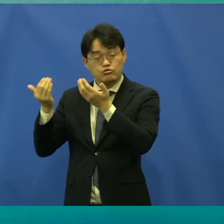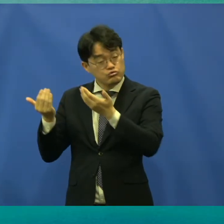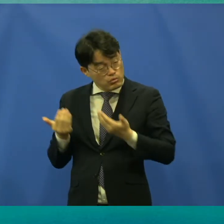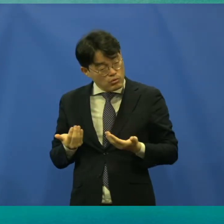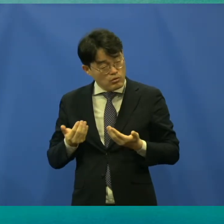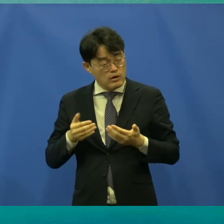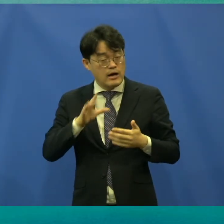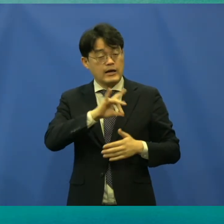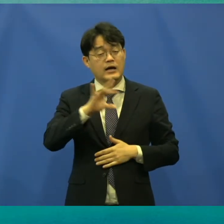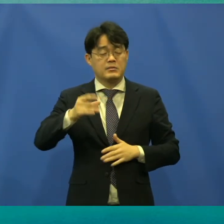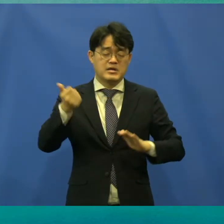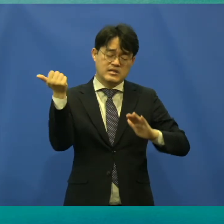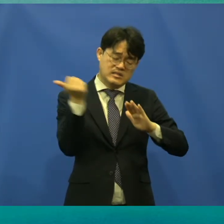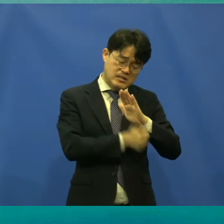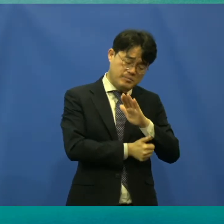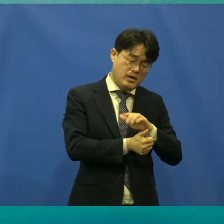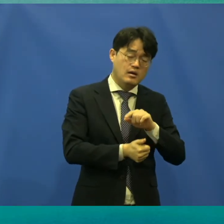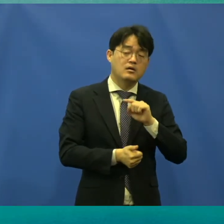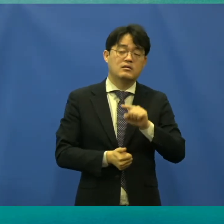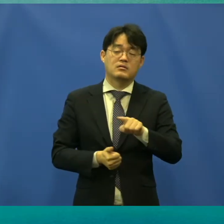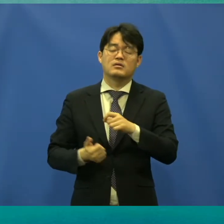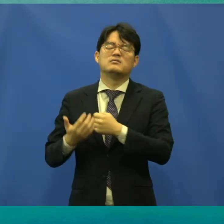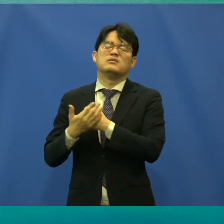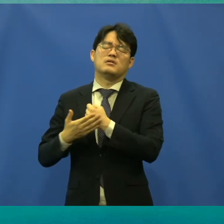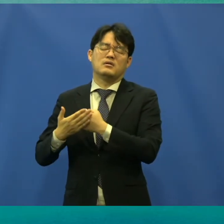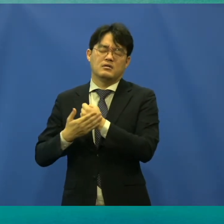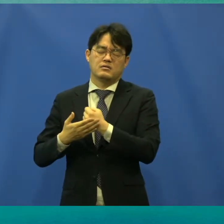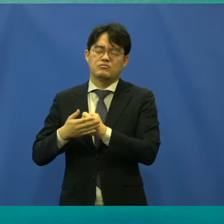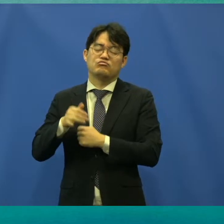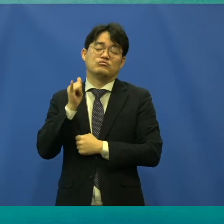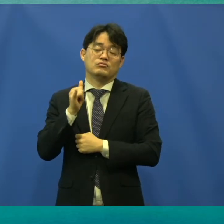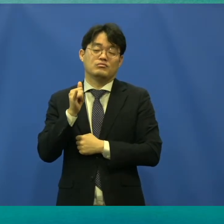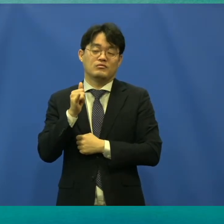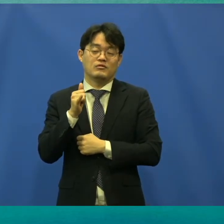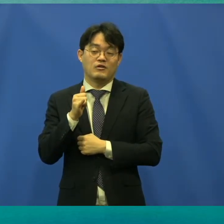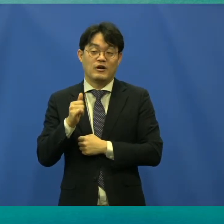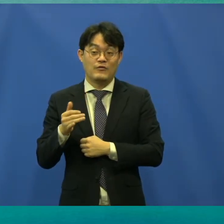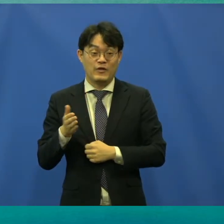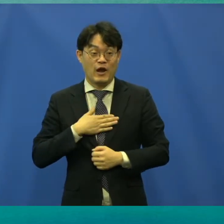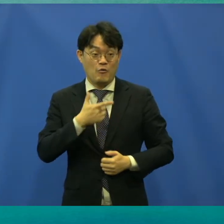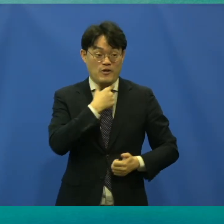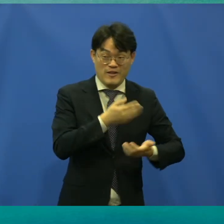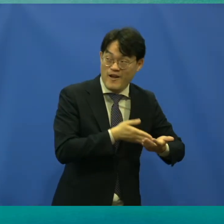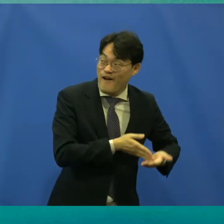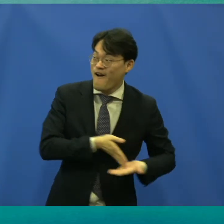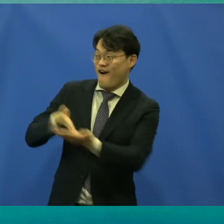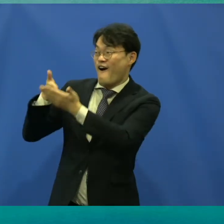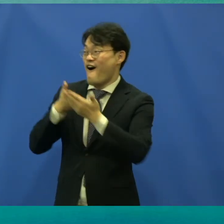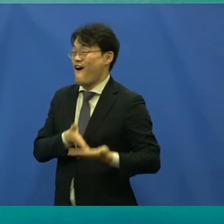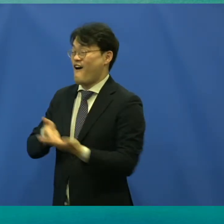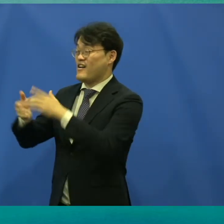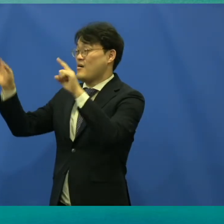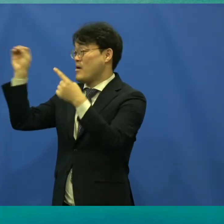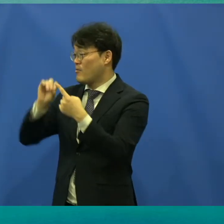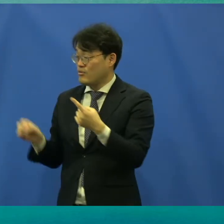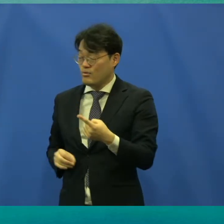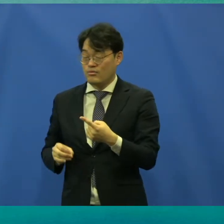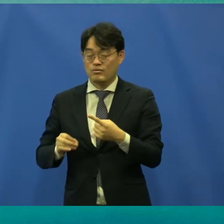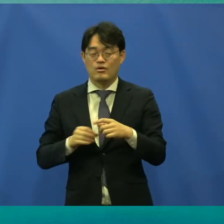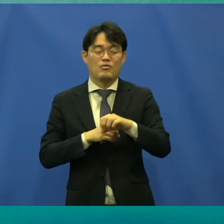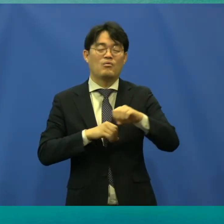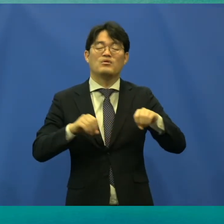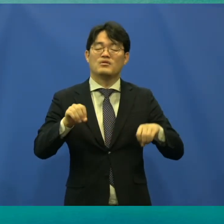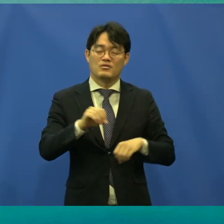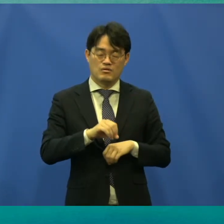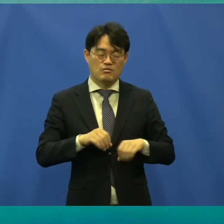승승장구 성공이 축복이 아닐 수가 있습니다. 다시스 여행에 풍랑이 일지 않고 그가 다시스로에